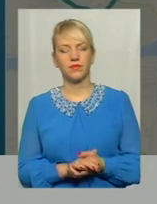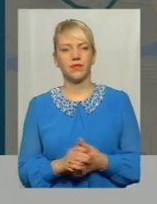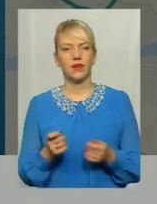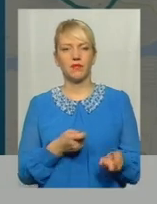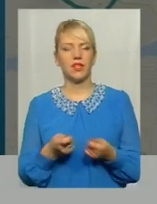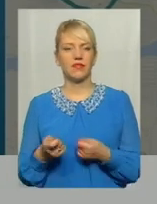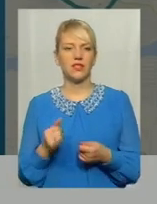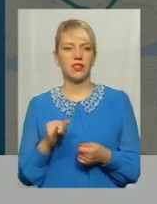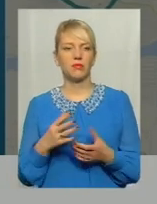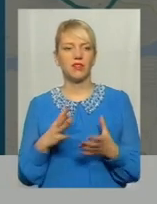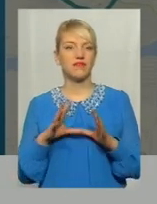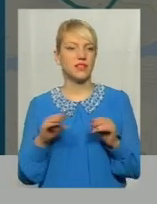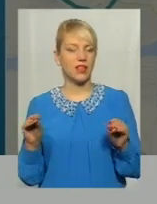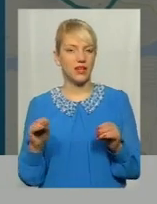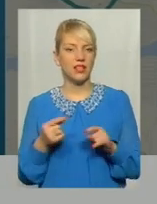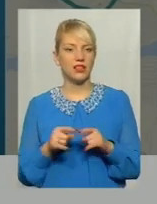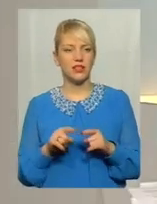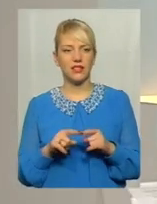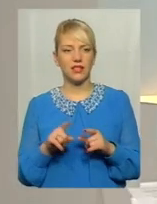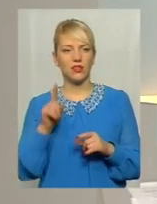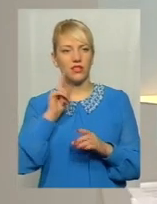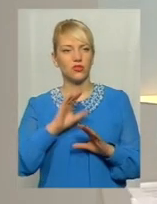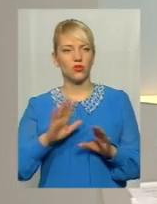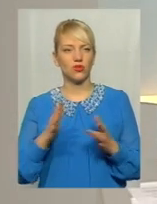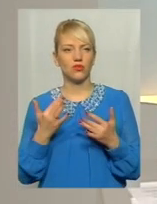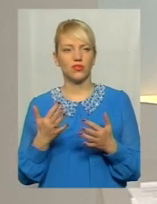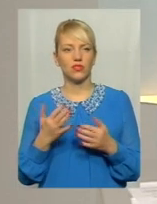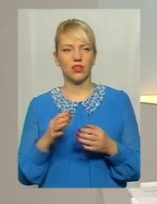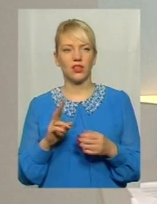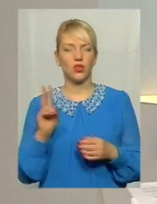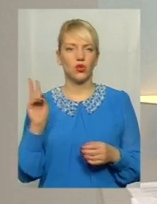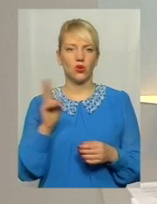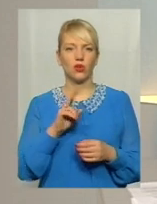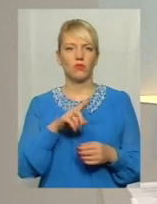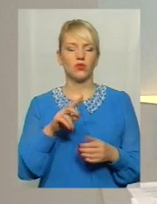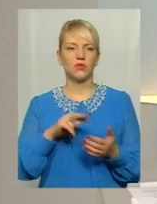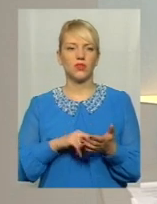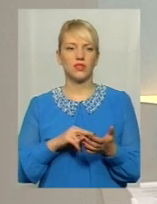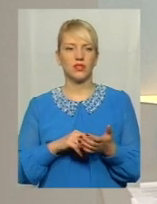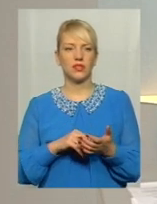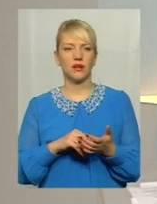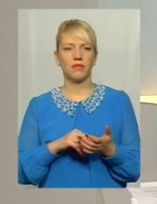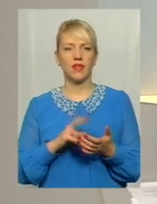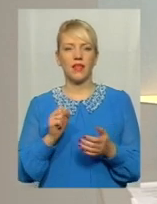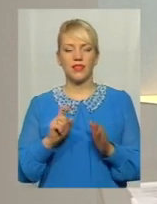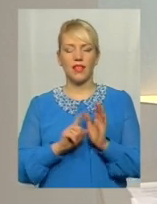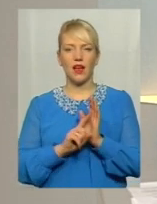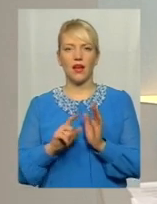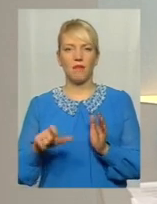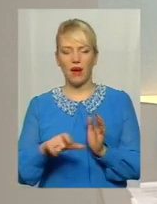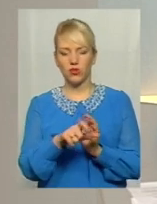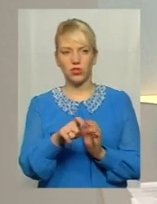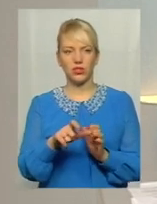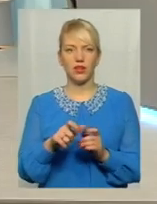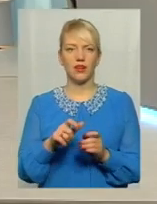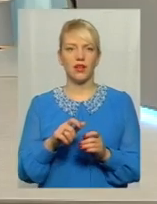перевізників, і ось, і це все. І, до речі, дуже незручно, оскільки тролейбус 7, до прикладу, їх на маршруті більше, а з GPS-навігацією